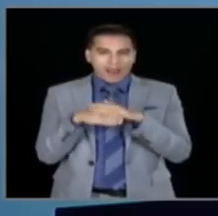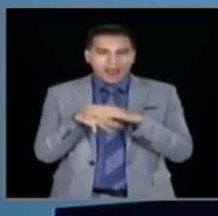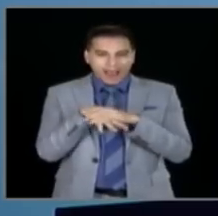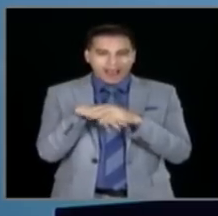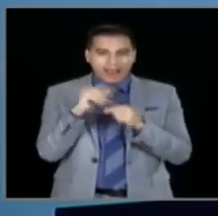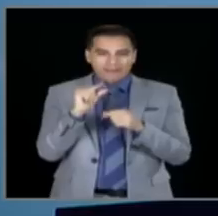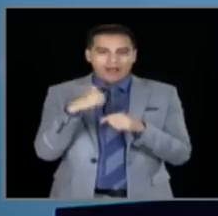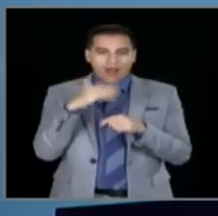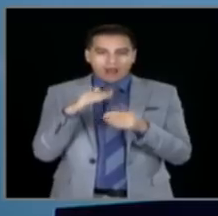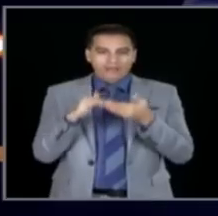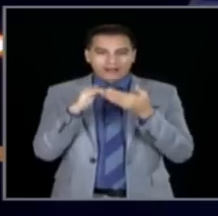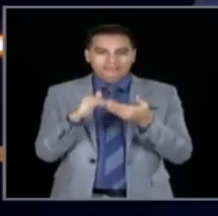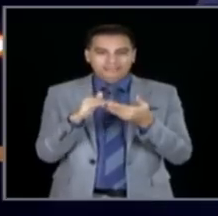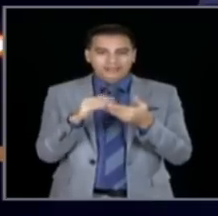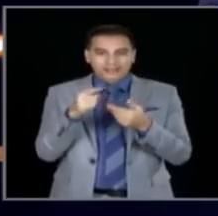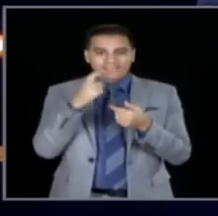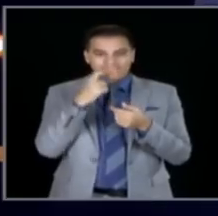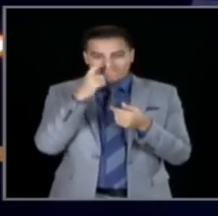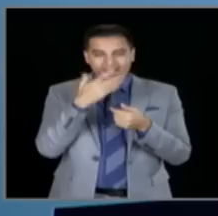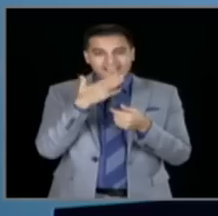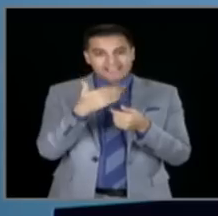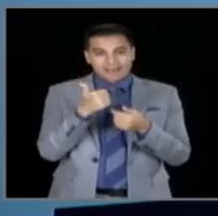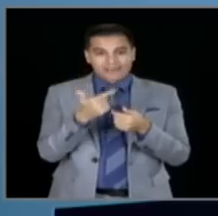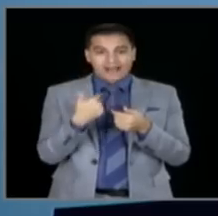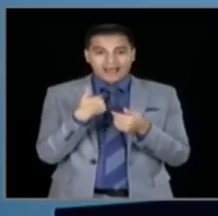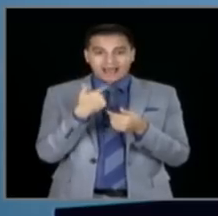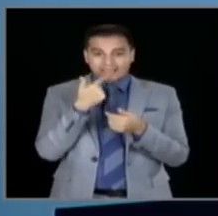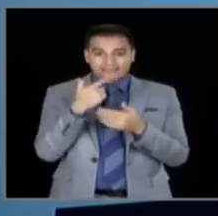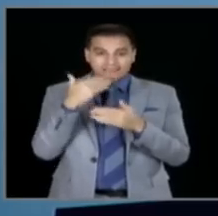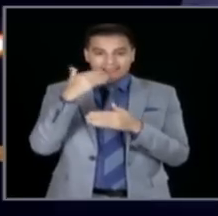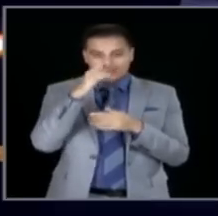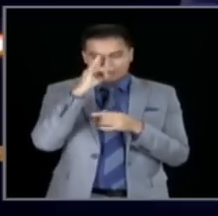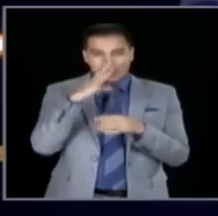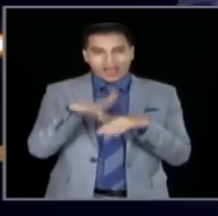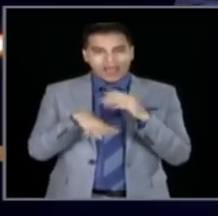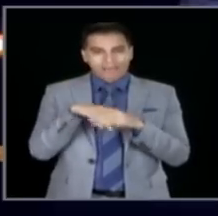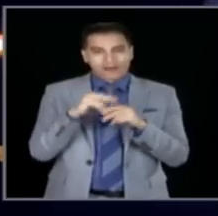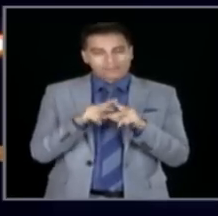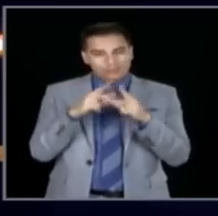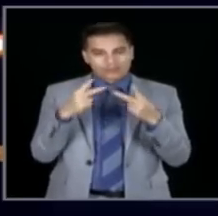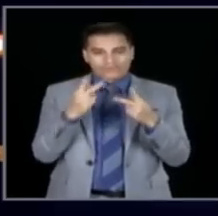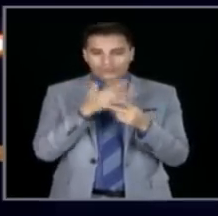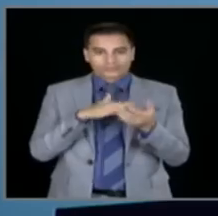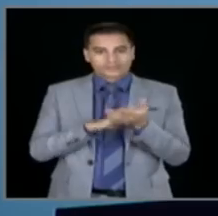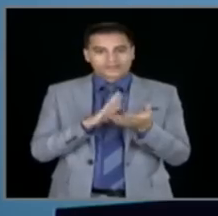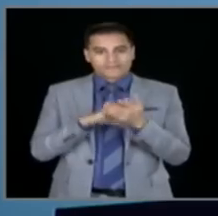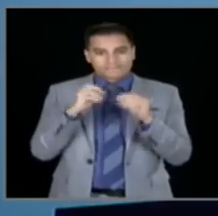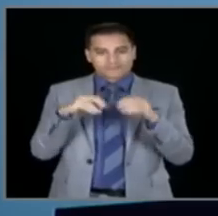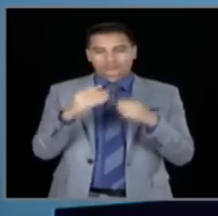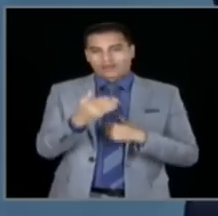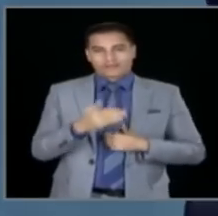في الحته دي يعني. هو مجال فني جميل يعني، كام سنه تاني اكون حاجه تانية يعني. برافو عليكي، نحيه كلنا ما شاء